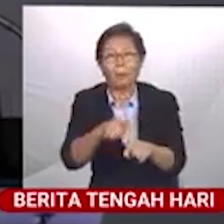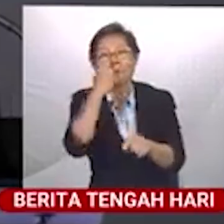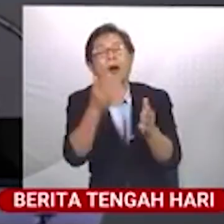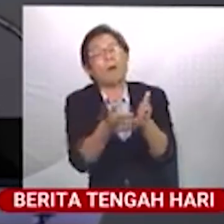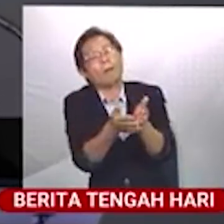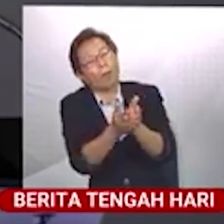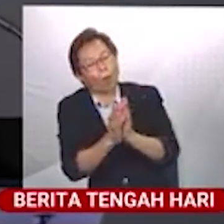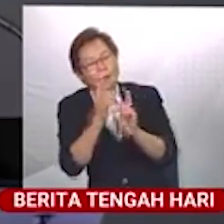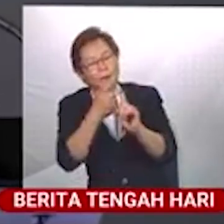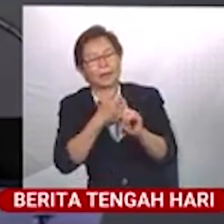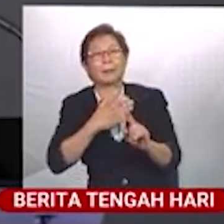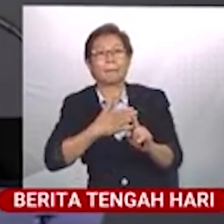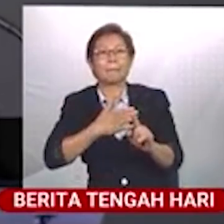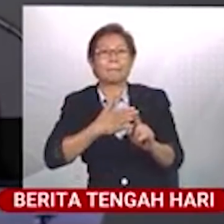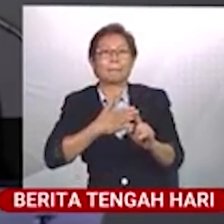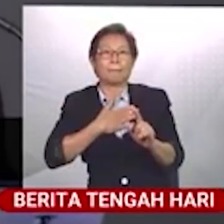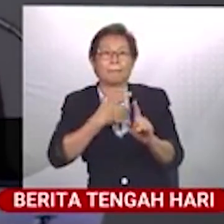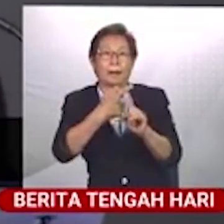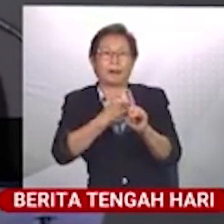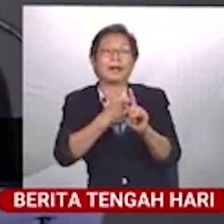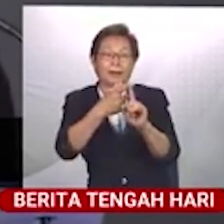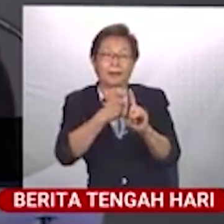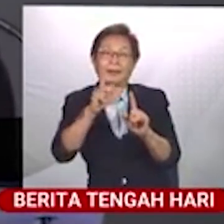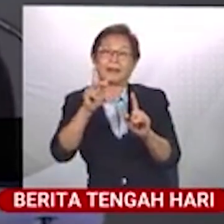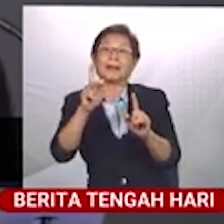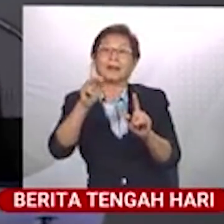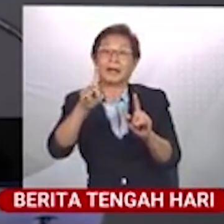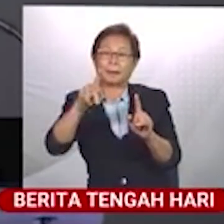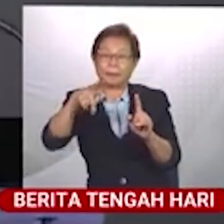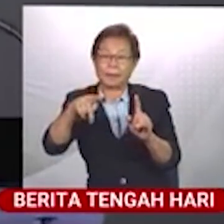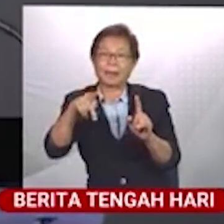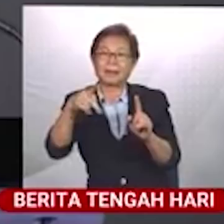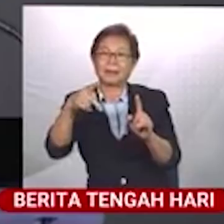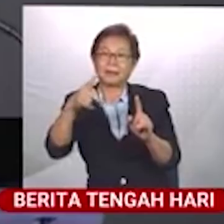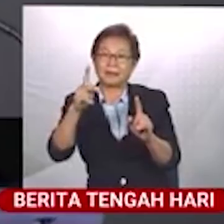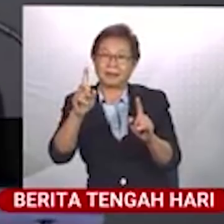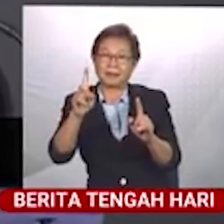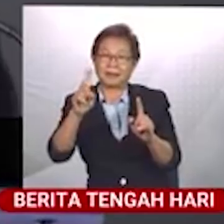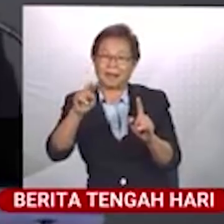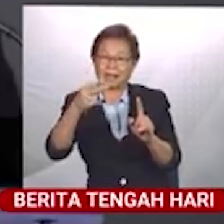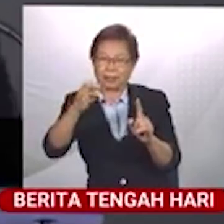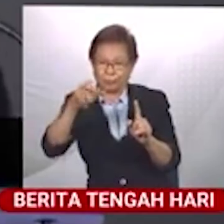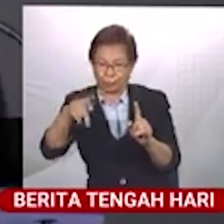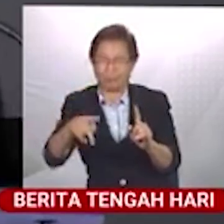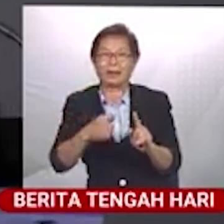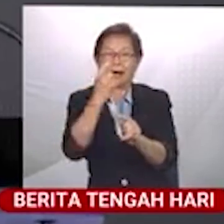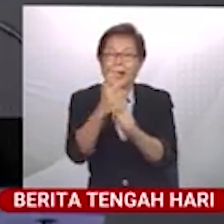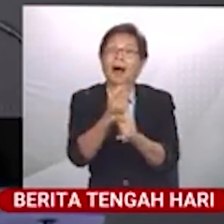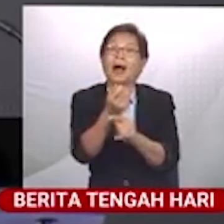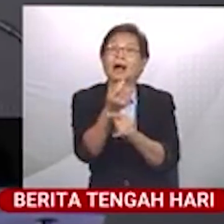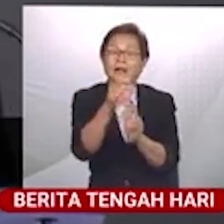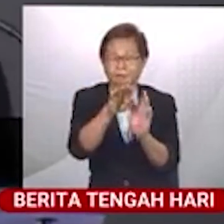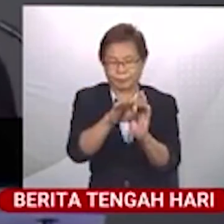pihak kementerian yang bertanggungjawab supaya harga yang ditetapkan itulah harga yang dianggap